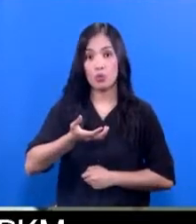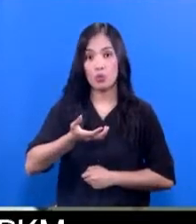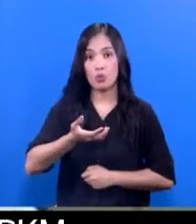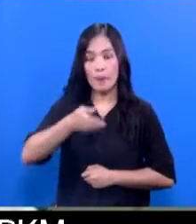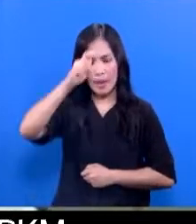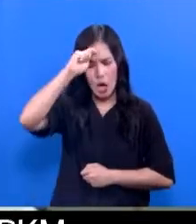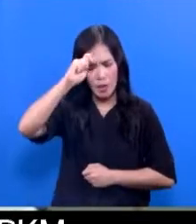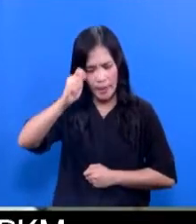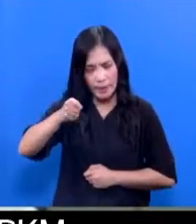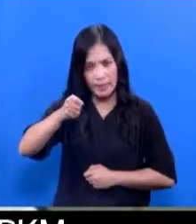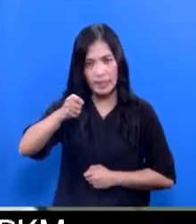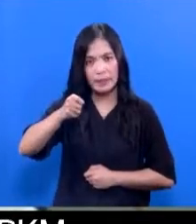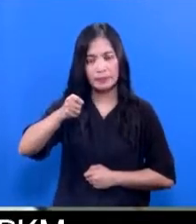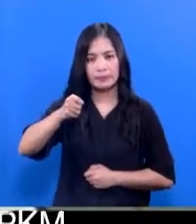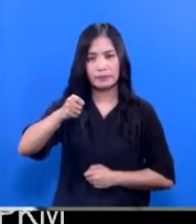menghormati